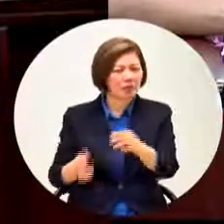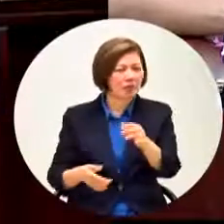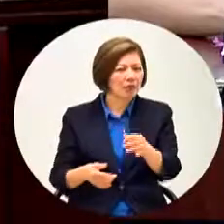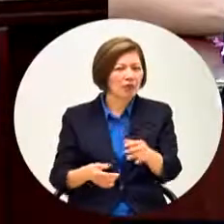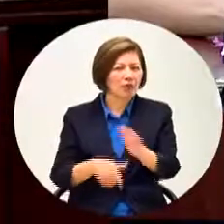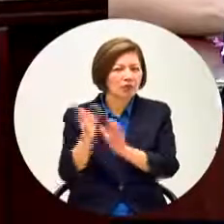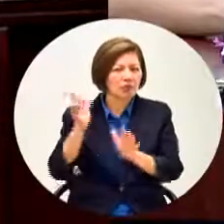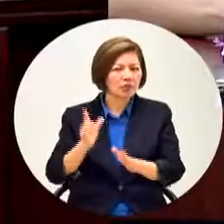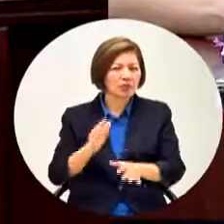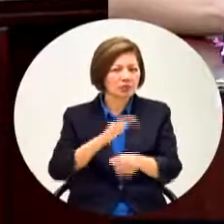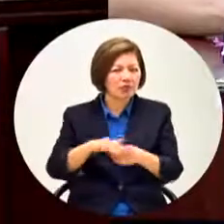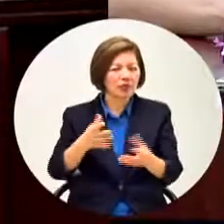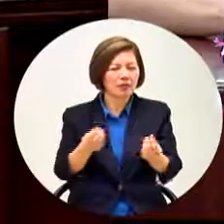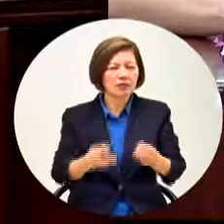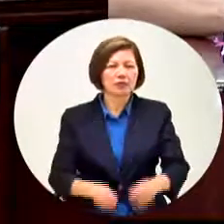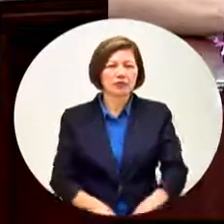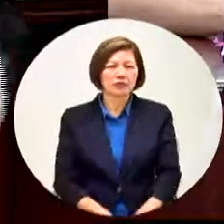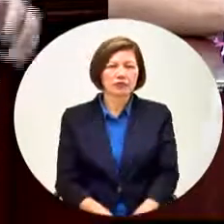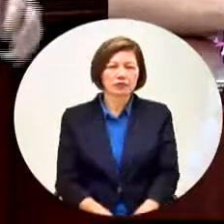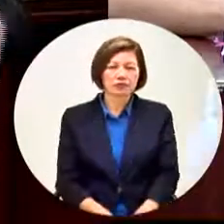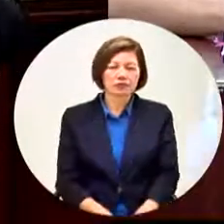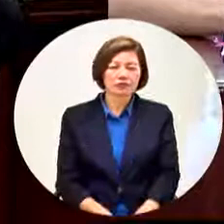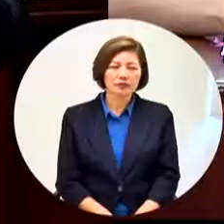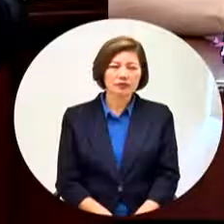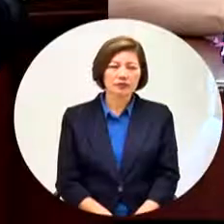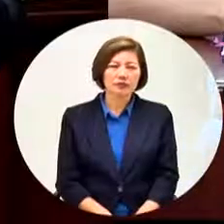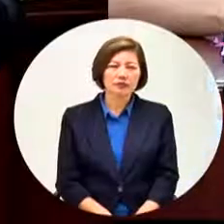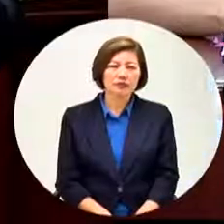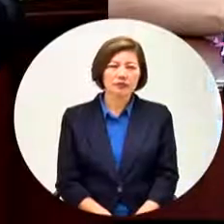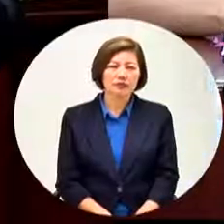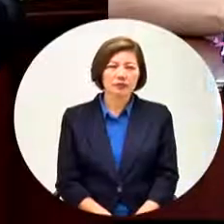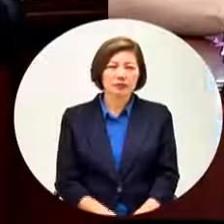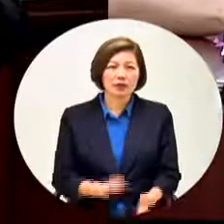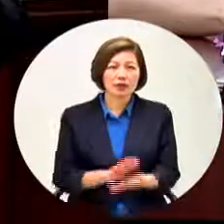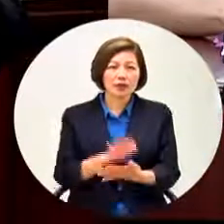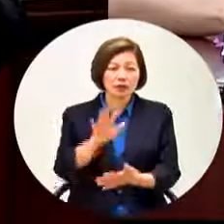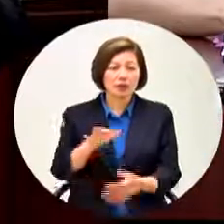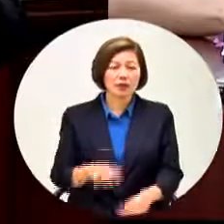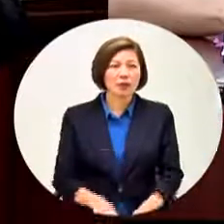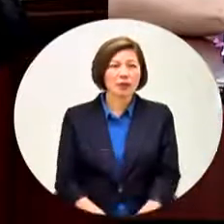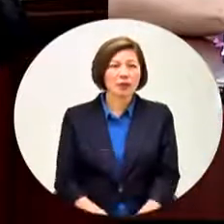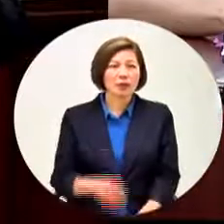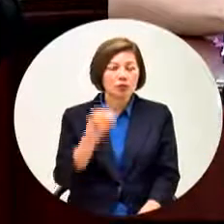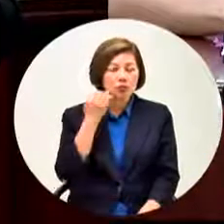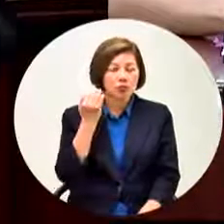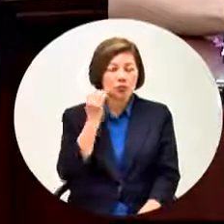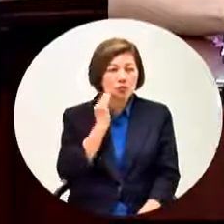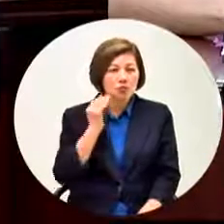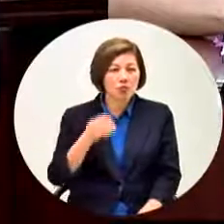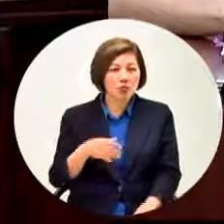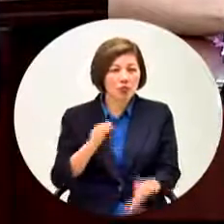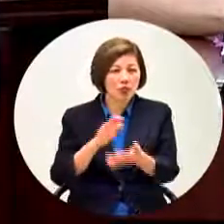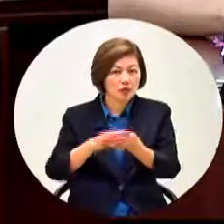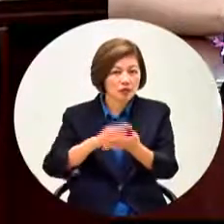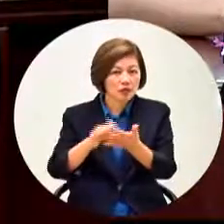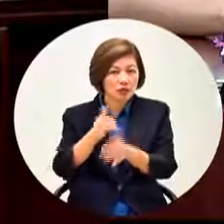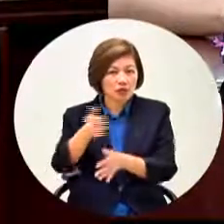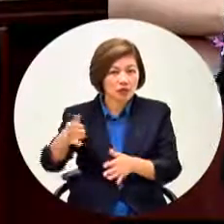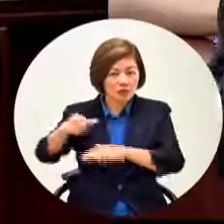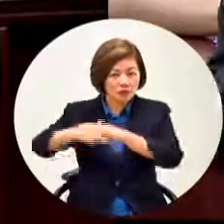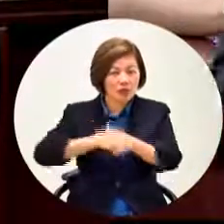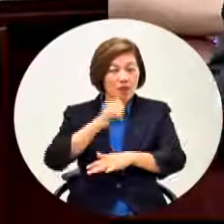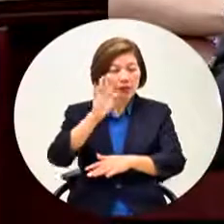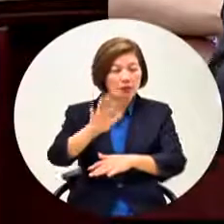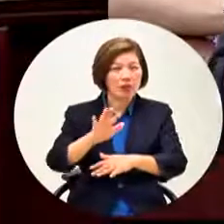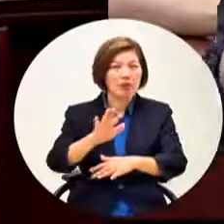人是咪会当哦？以后安那新客哦有清洁队员是咪任务？